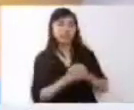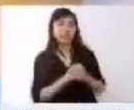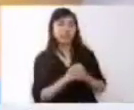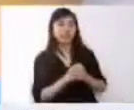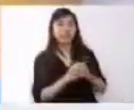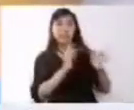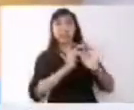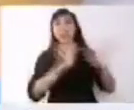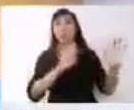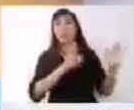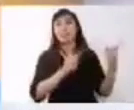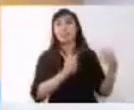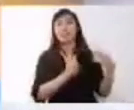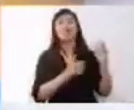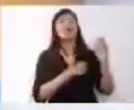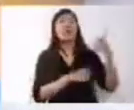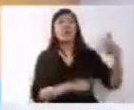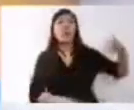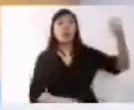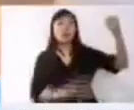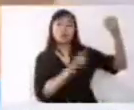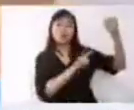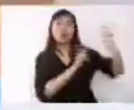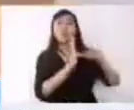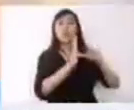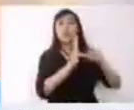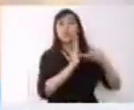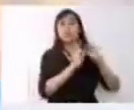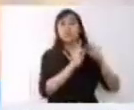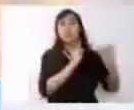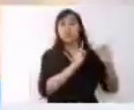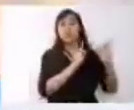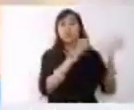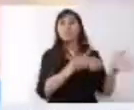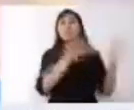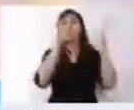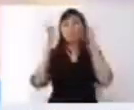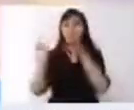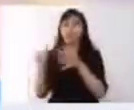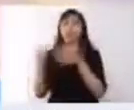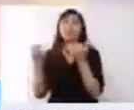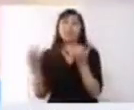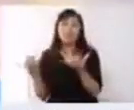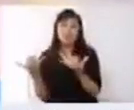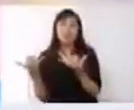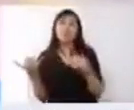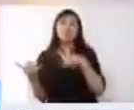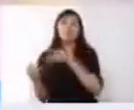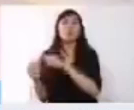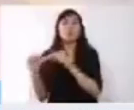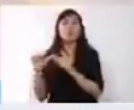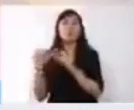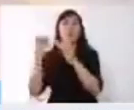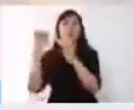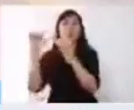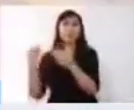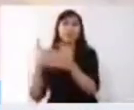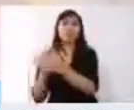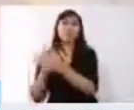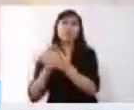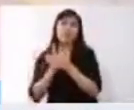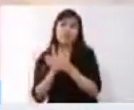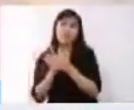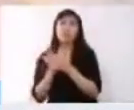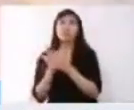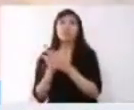Opo, yes, yes sir, naririnig po namin kayo. Sir, bigyan daan lang po muna natin yung katanungan ng ating mga kasamahan